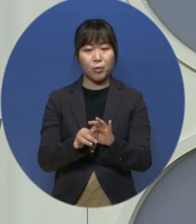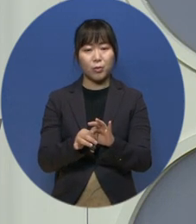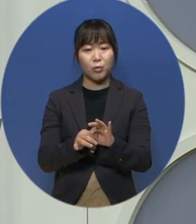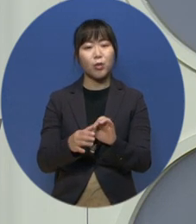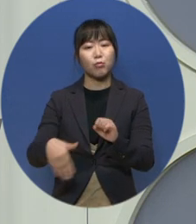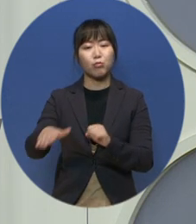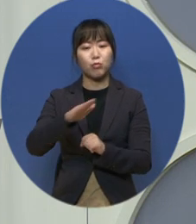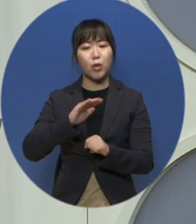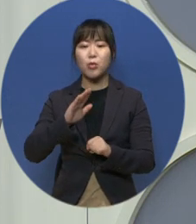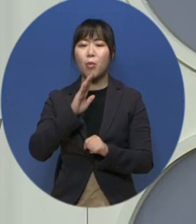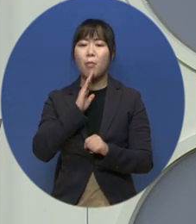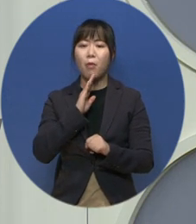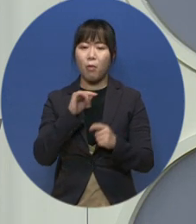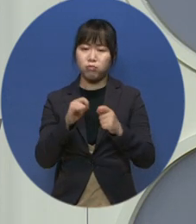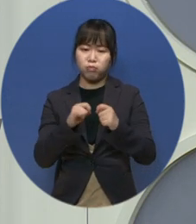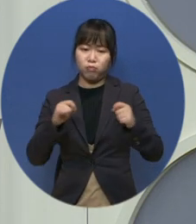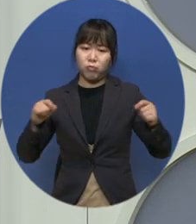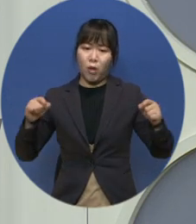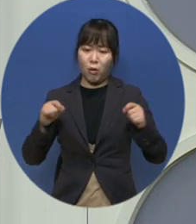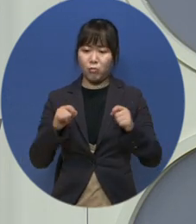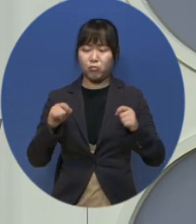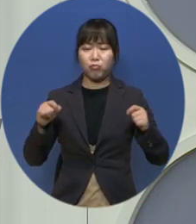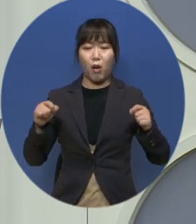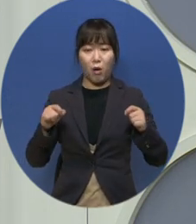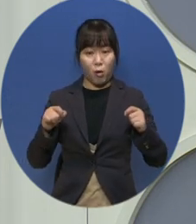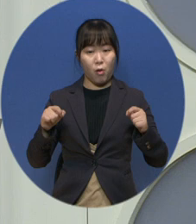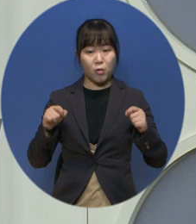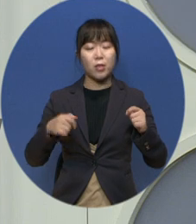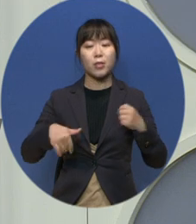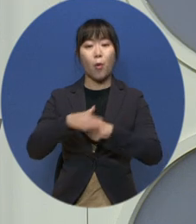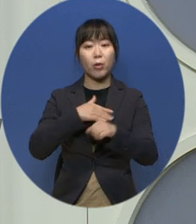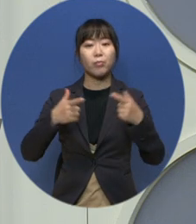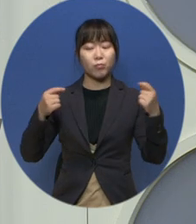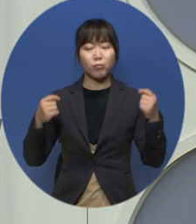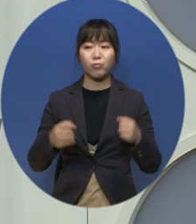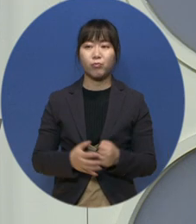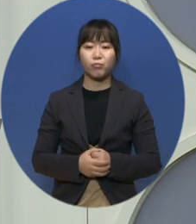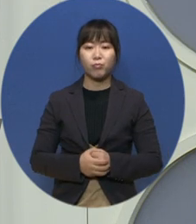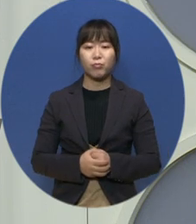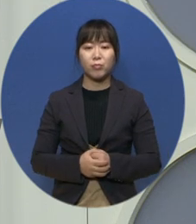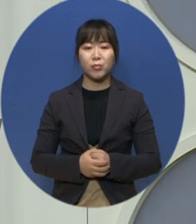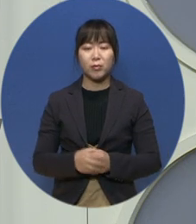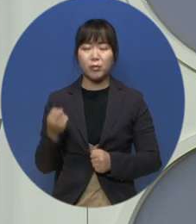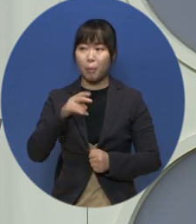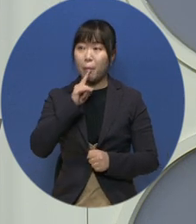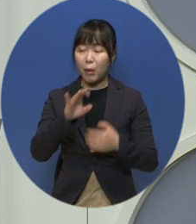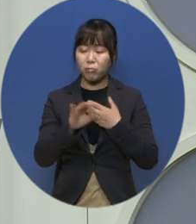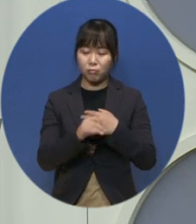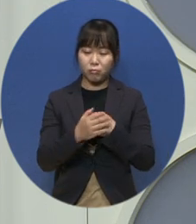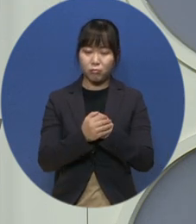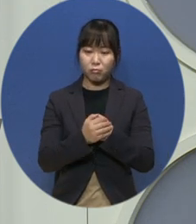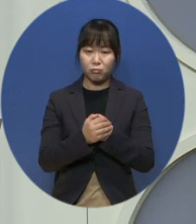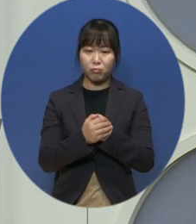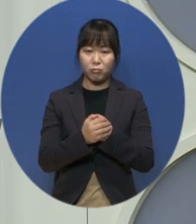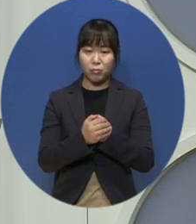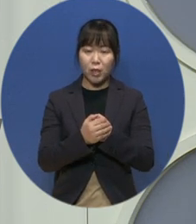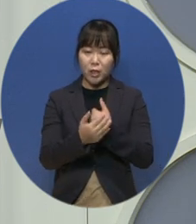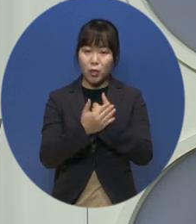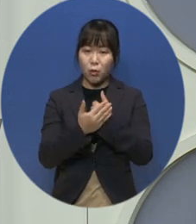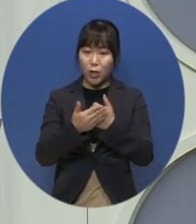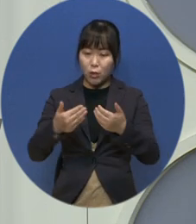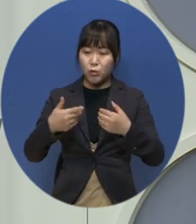저희가 굉장히 고무적인 현상이라고 생각을 하고요. 근데 이제 말하자면 지원을 하는